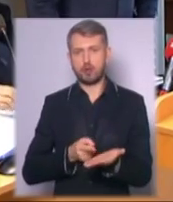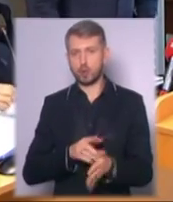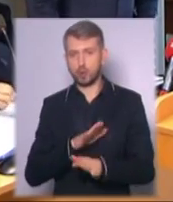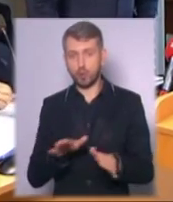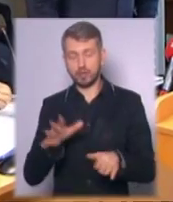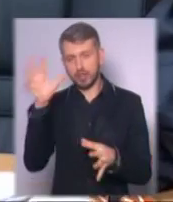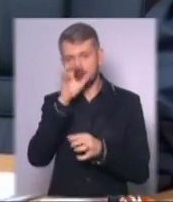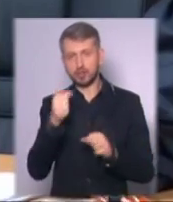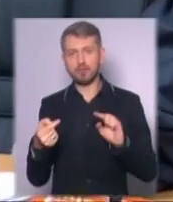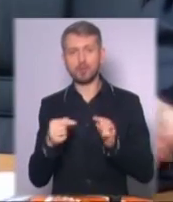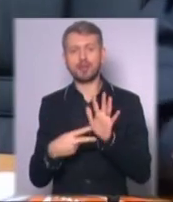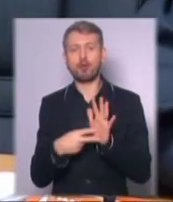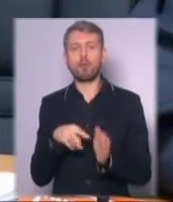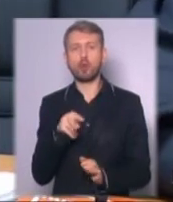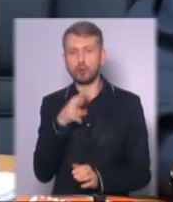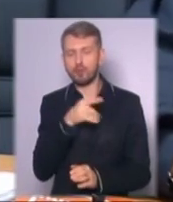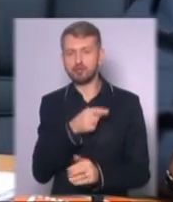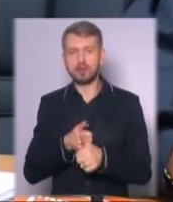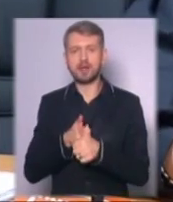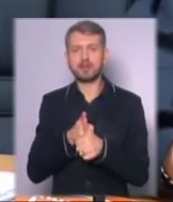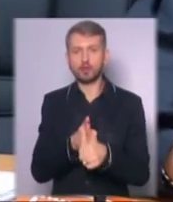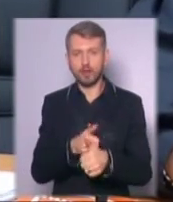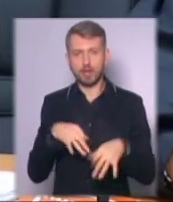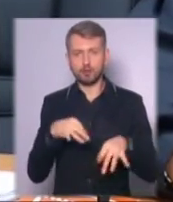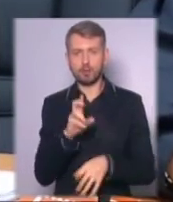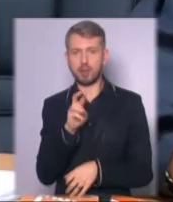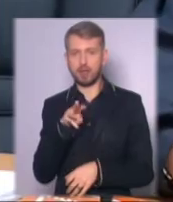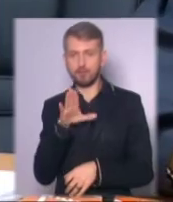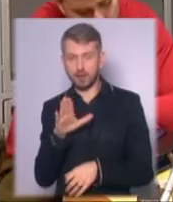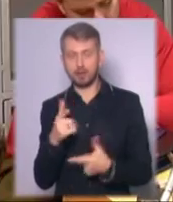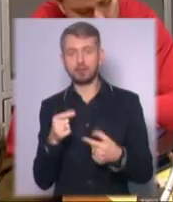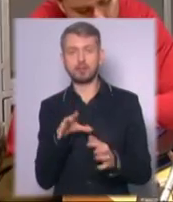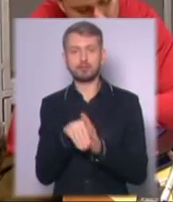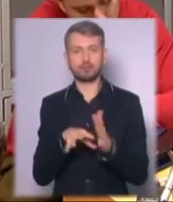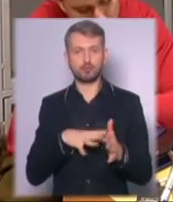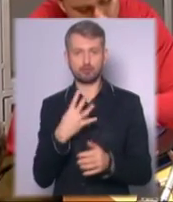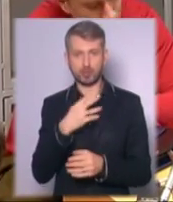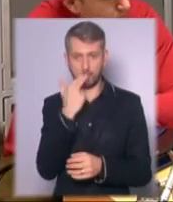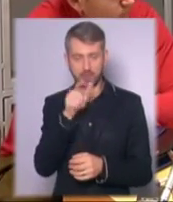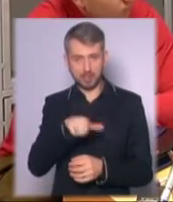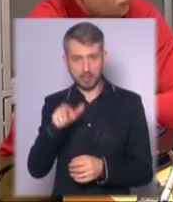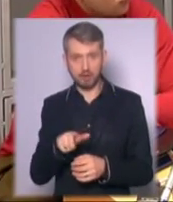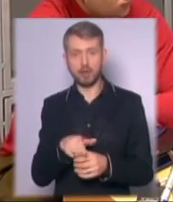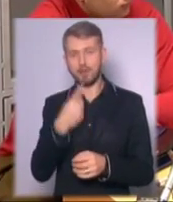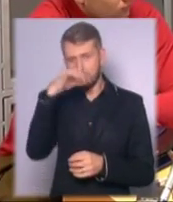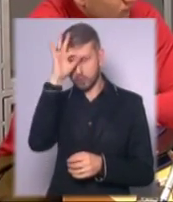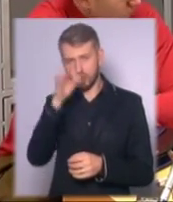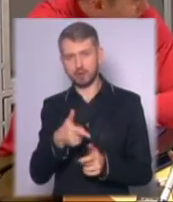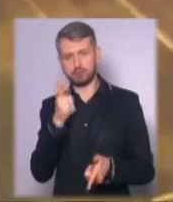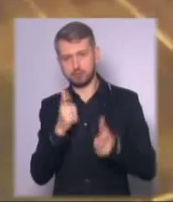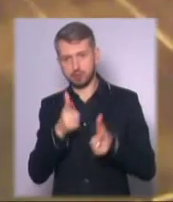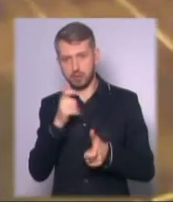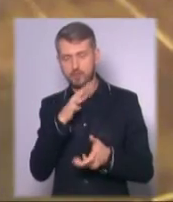ніч проти 7 лютого під час переслідування автомобіля БМВ, в якому перебувало 4 підлітків, патрульна поліція відкрила вогонь. У